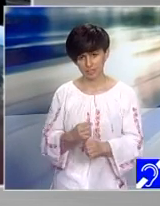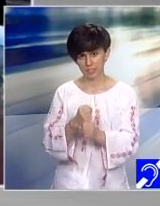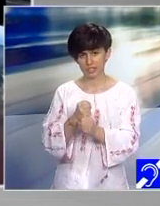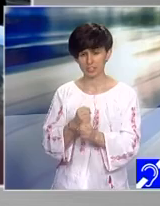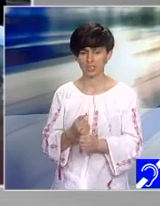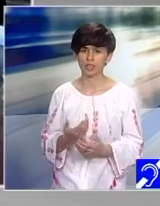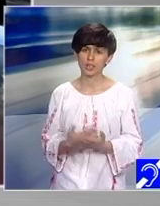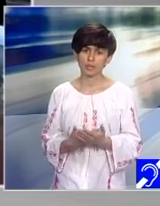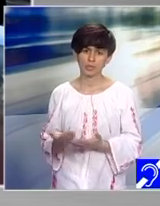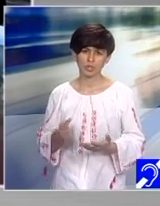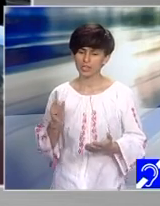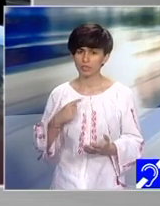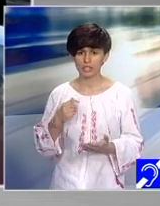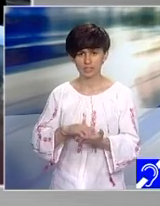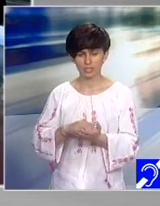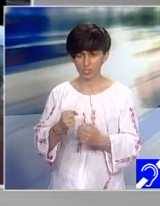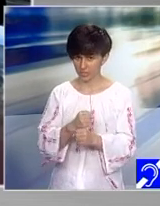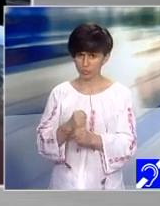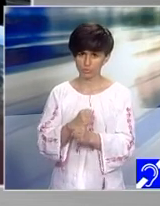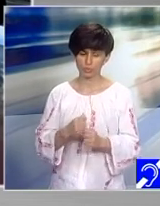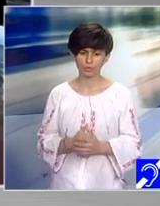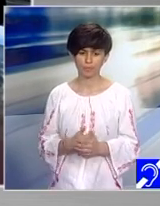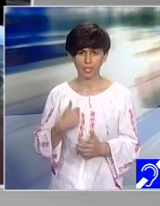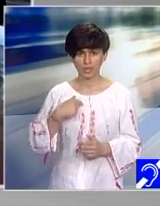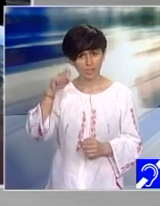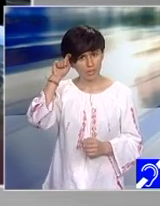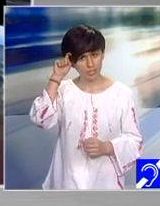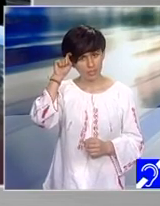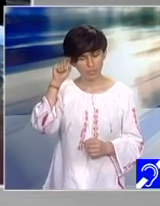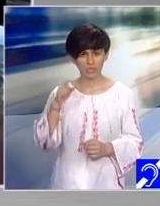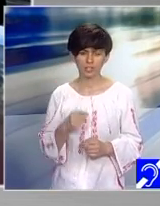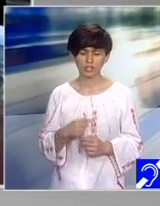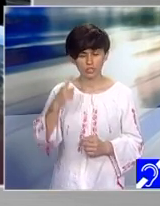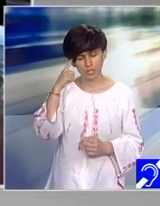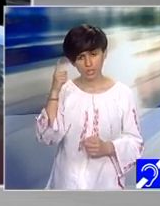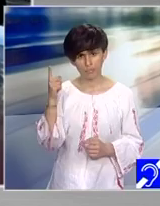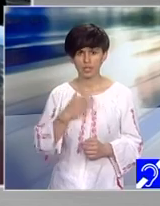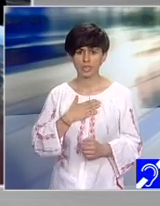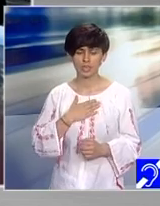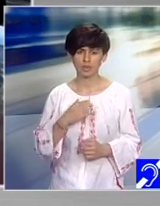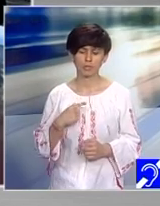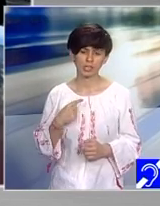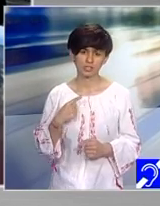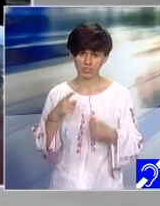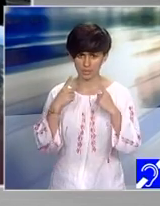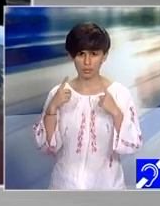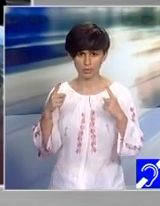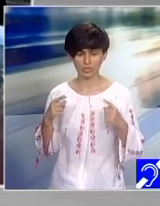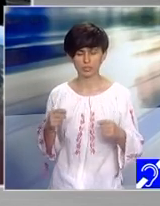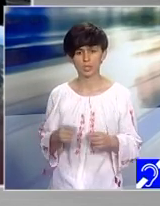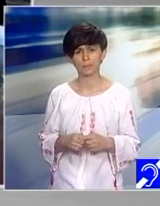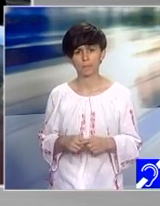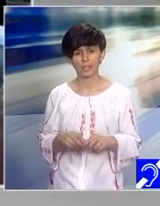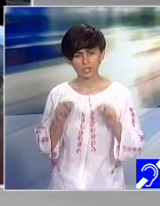studiu ca să zicem treaba asta. Pe de altă parte, consider și o opinie nepopulară că profesorii și învățătorii și, mă